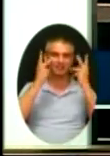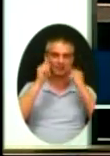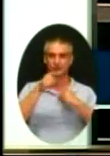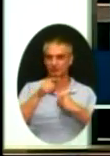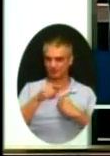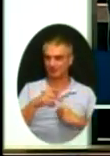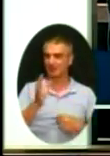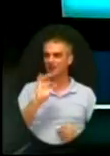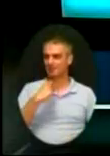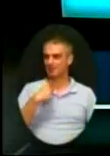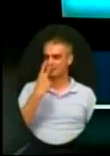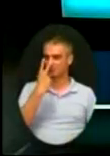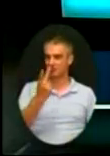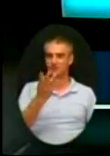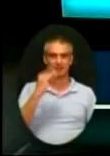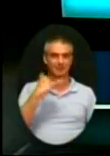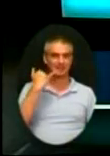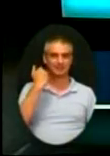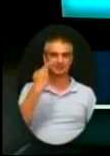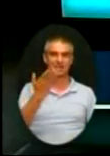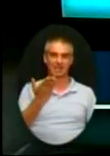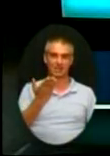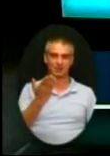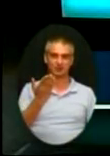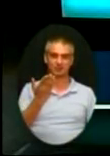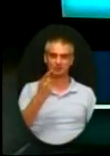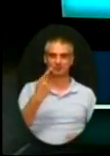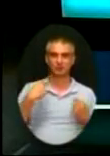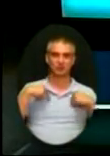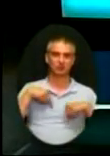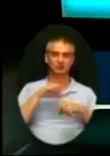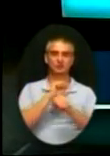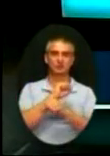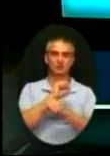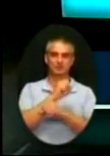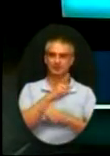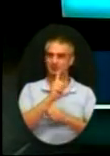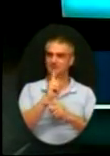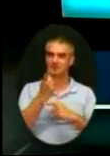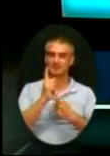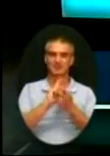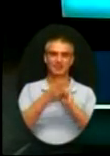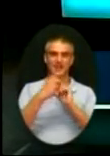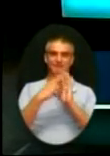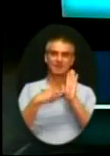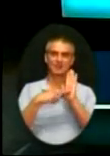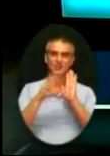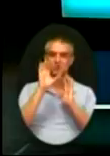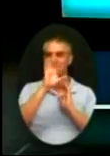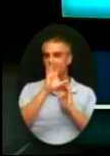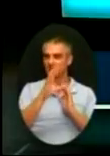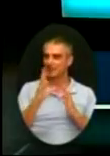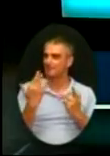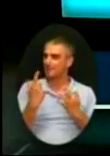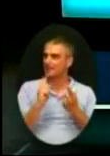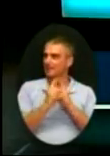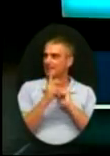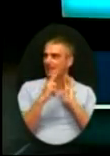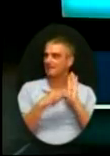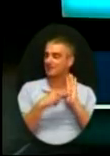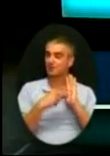הזה. מאחורינו אנחנו עדיין רואים את בוז'י הרצוג כיושב ראש האופוזיציה. מי יחליף את התמונה שלו? מתי תתחלף התמונה,